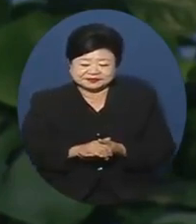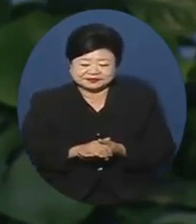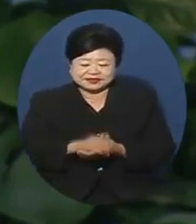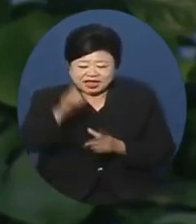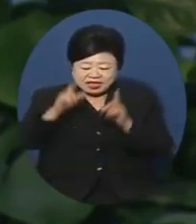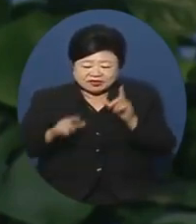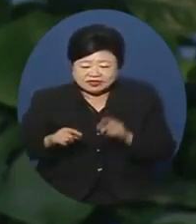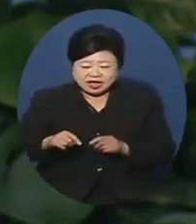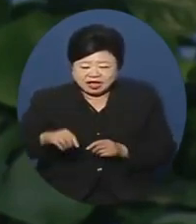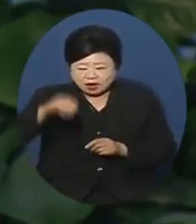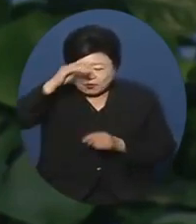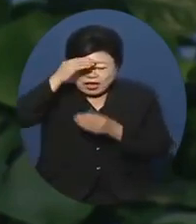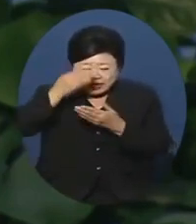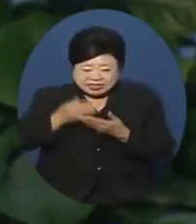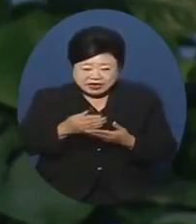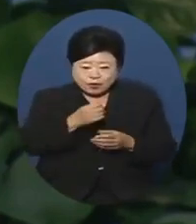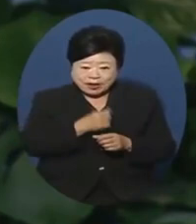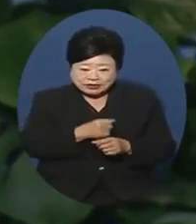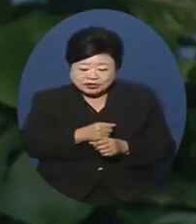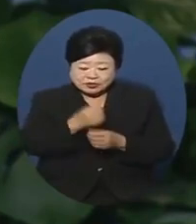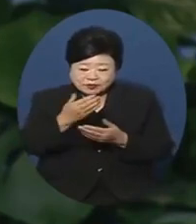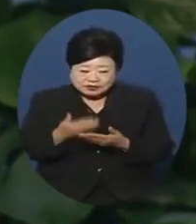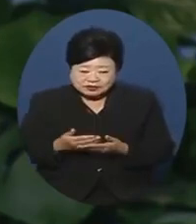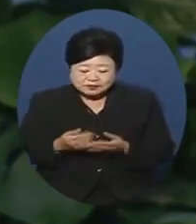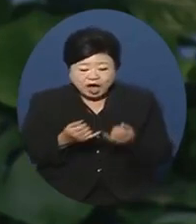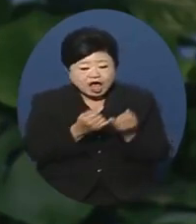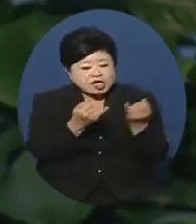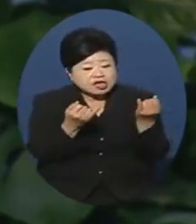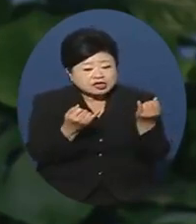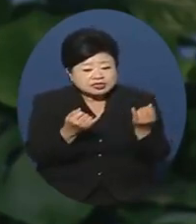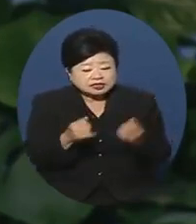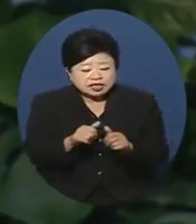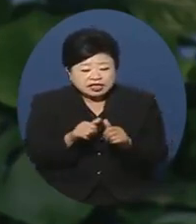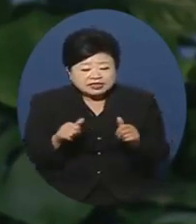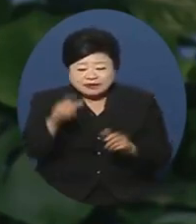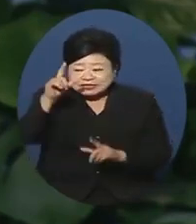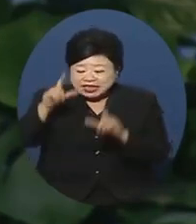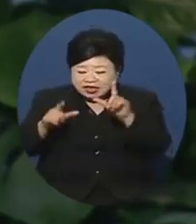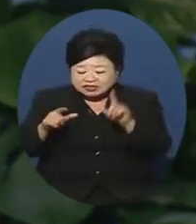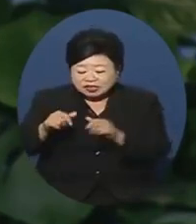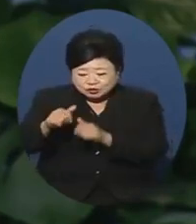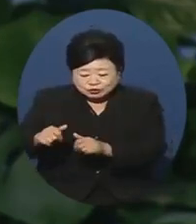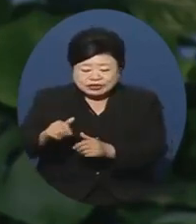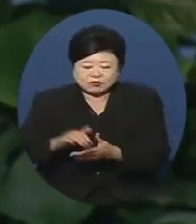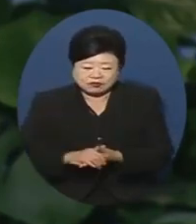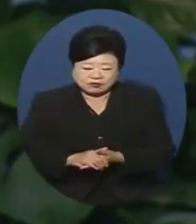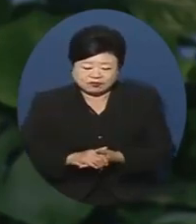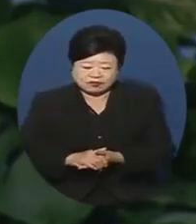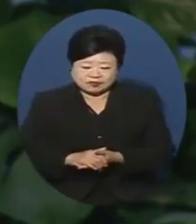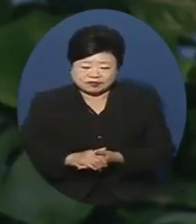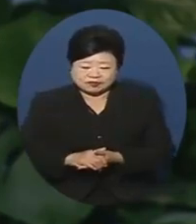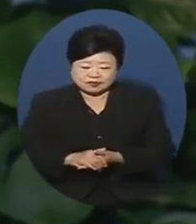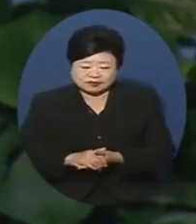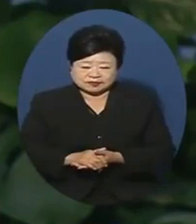형상과 모양을 따라서 지었습니다. 여자는 남자의 형상을 쫓아오고